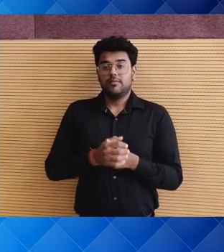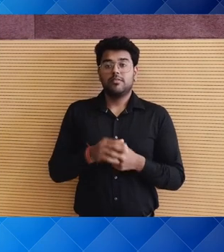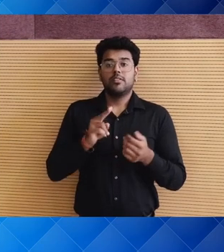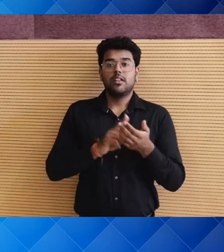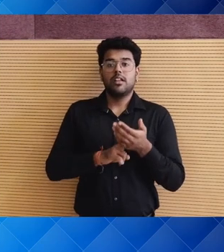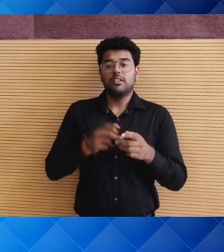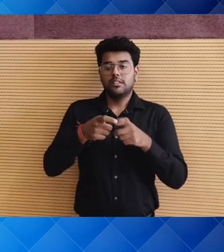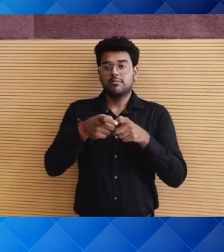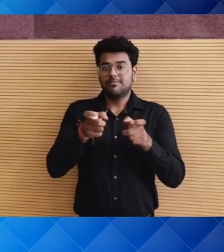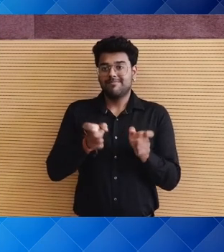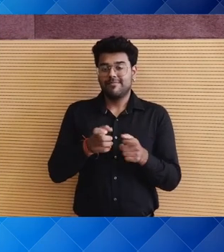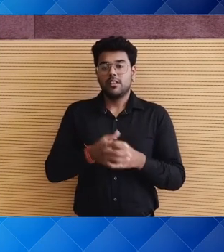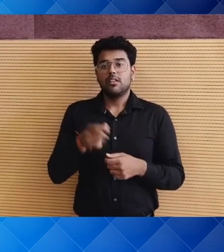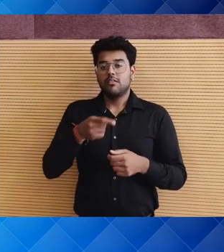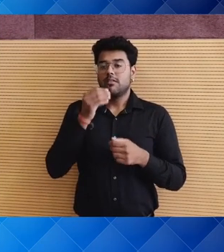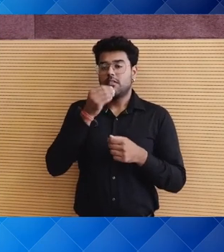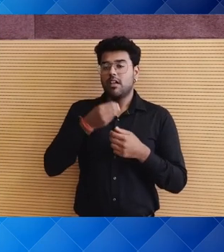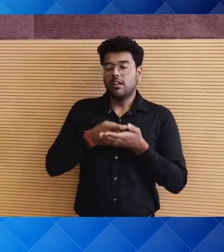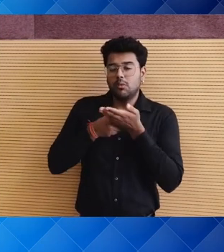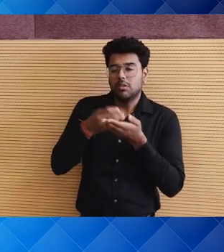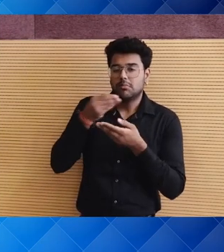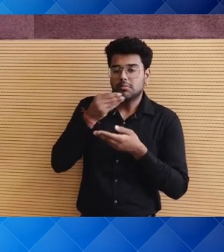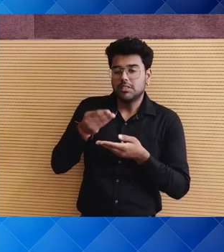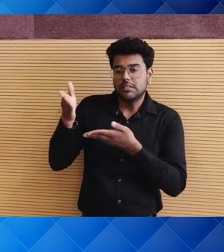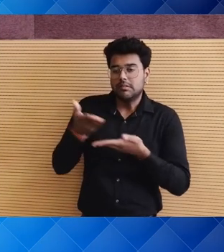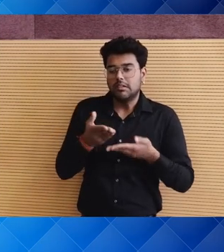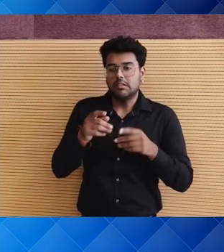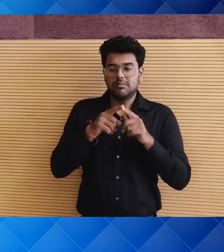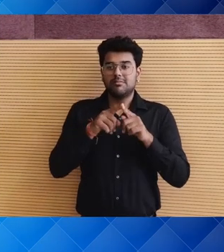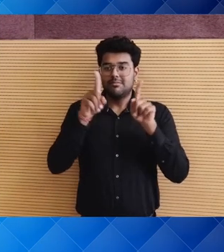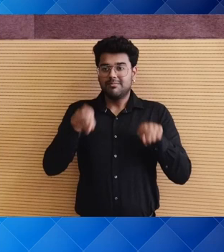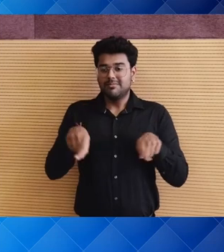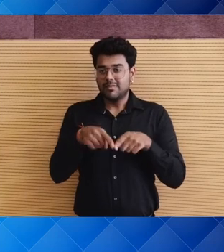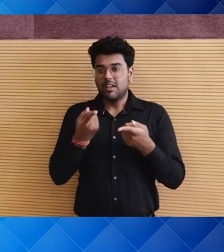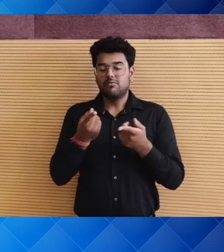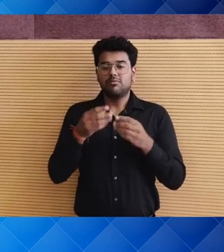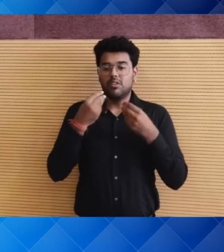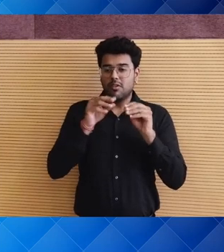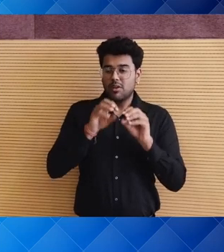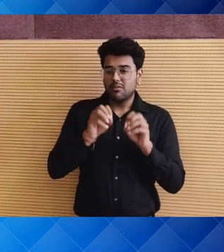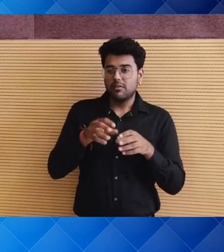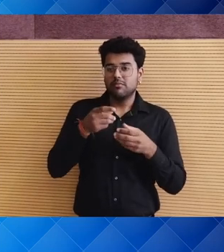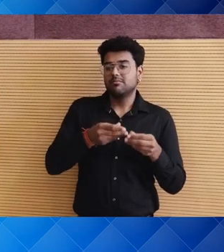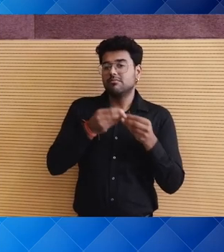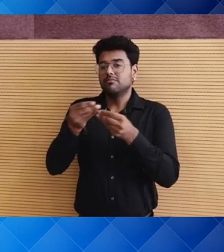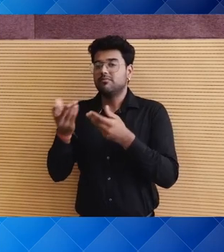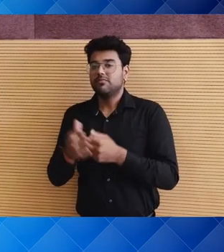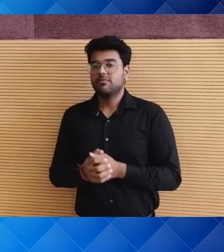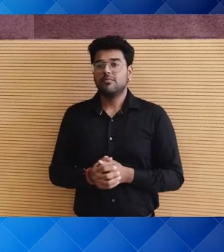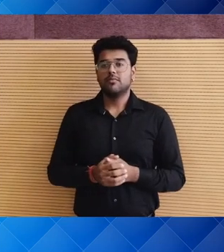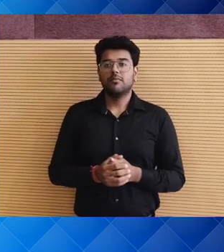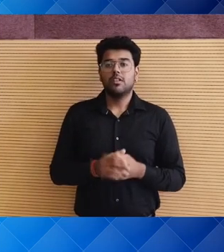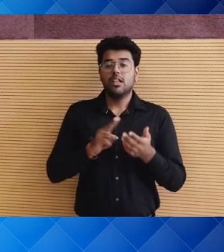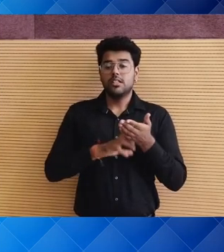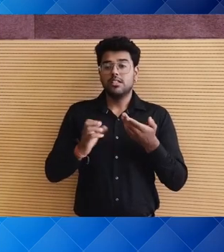सदस्यों से विनम्र आग्रह करूँगा कि आप बुनियादी स्तर के लिए राष्ट्रीय पाठ्यचर्या की रूपरेखा निदेशक राष्ट्रीय शैक्षिक